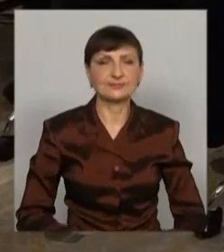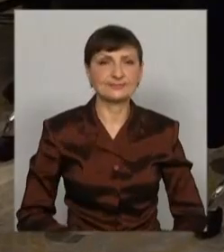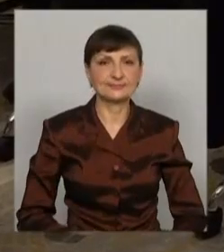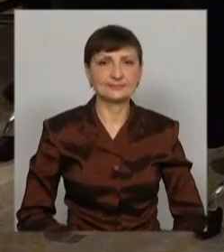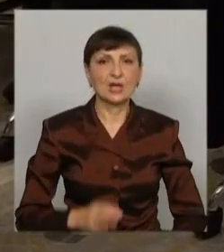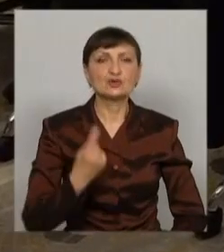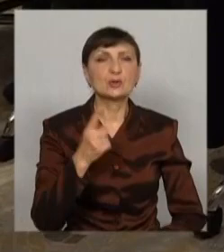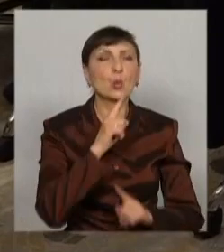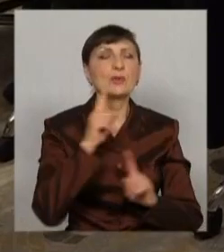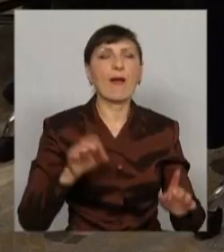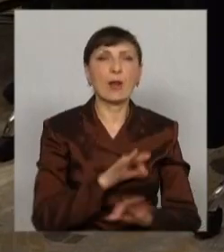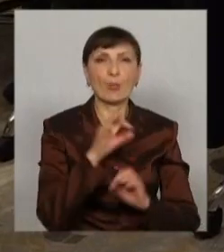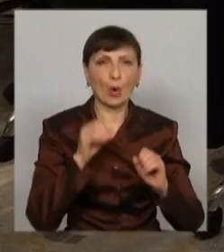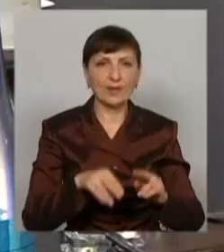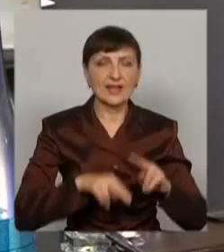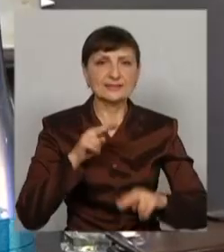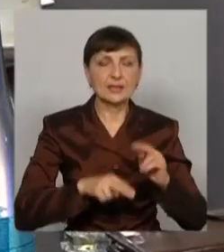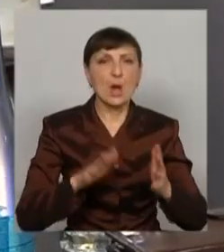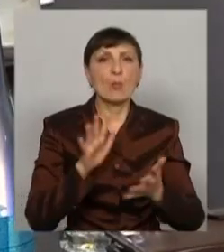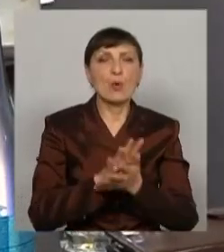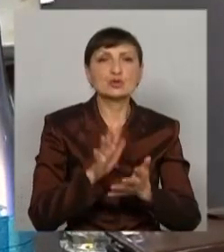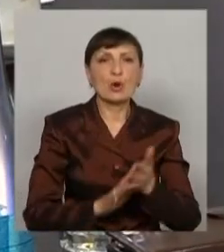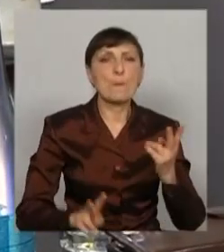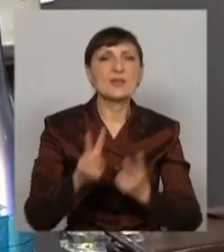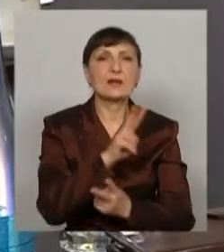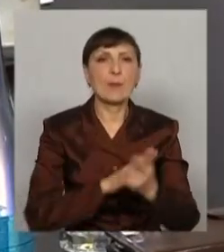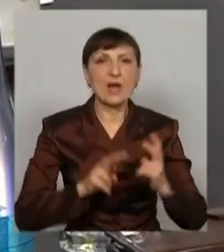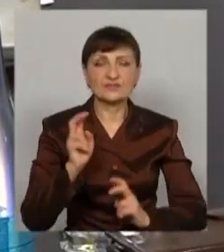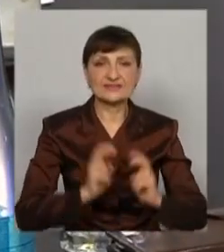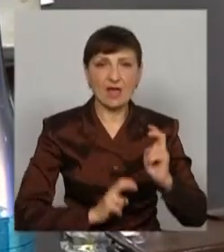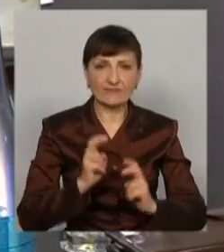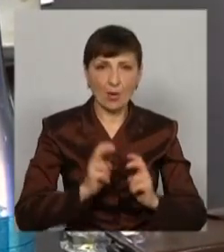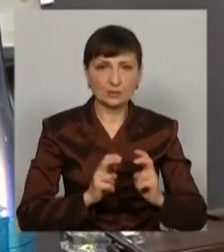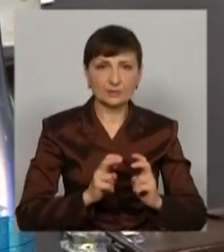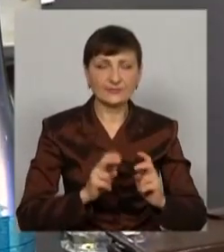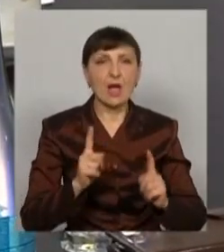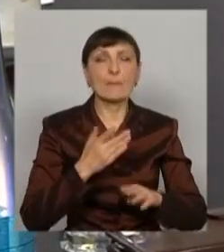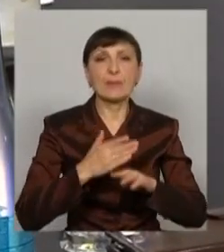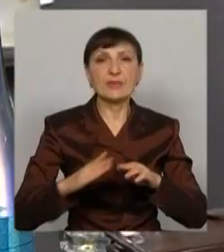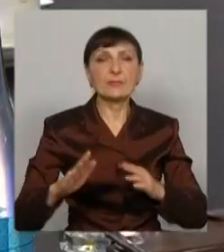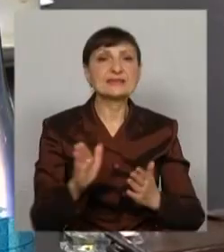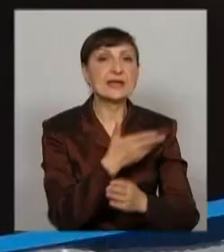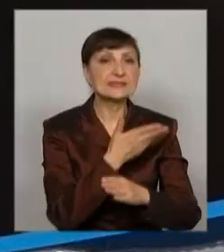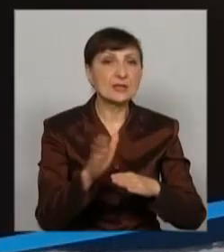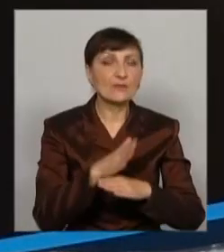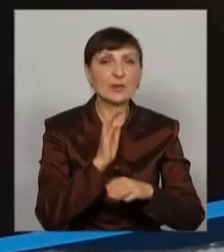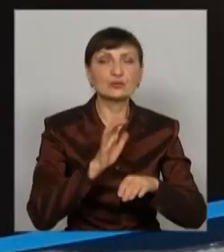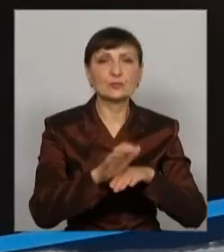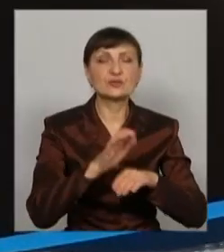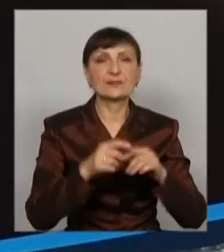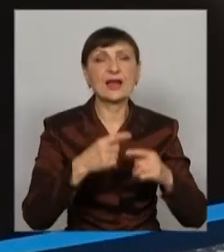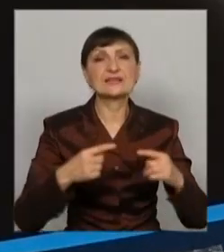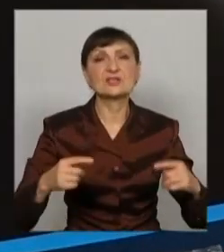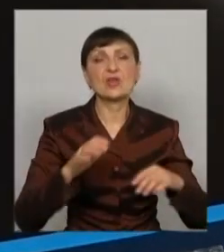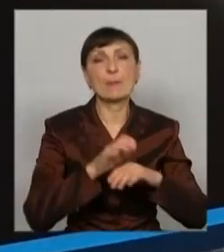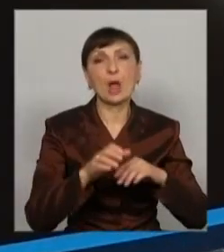один уникальный проект – строительство мусороперерабатывающего завода. Ожидается, что помимо сортировки он будет выпускать различную